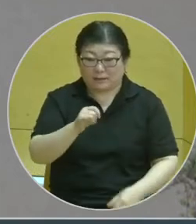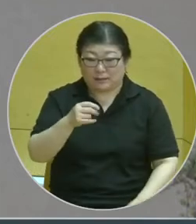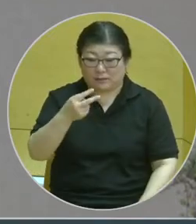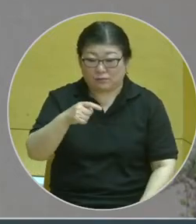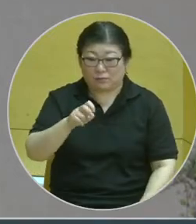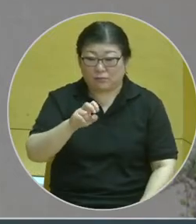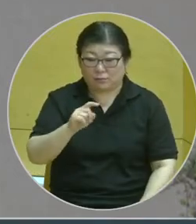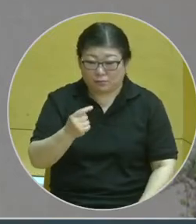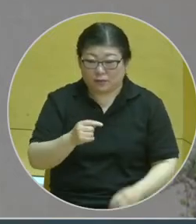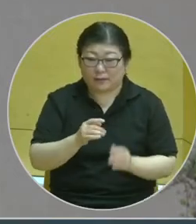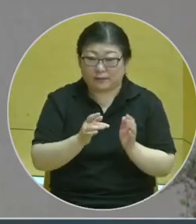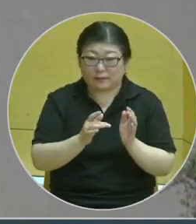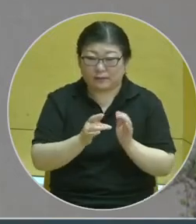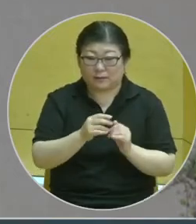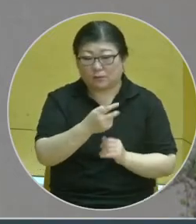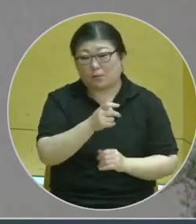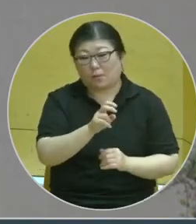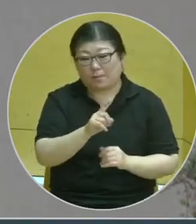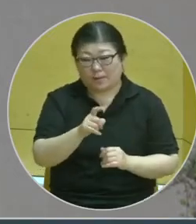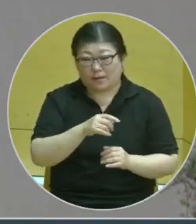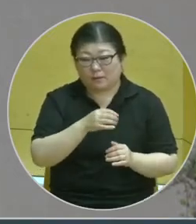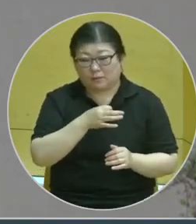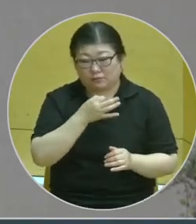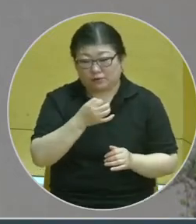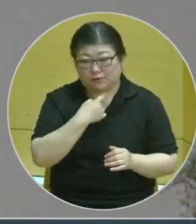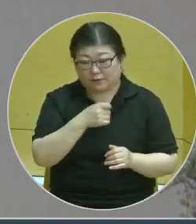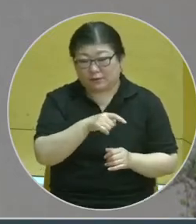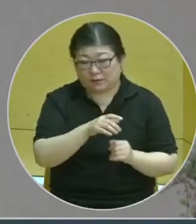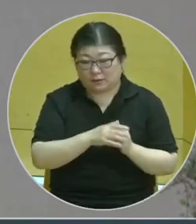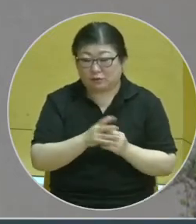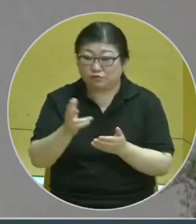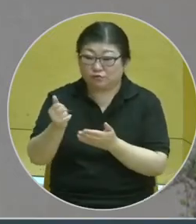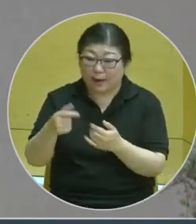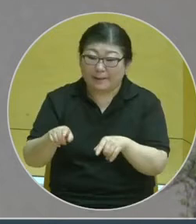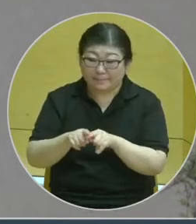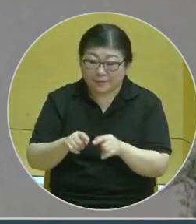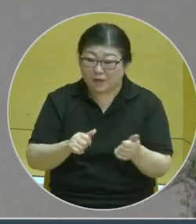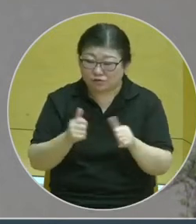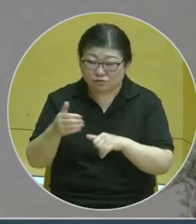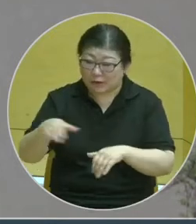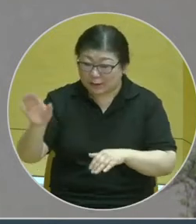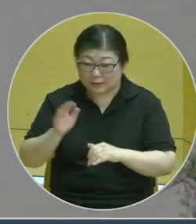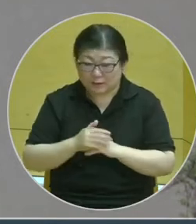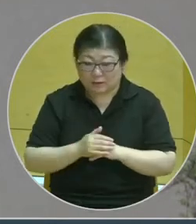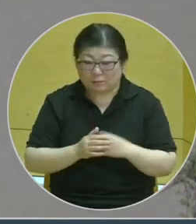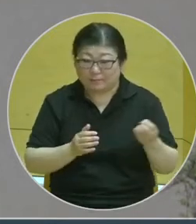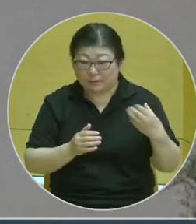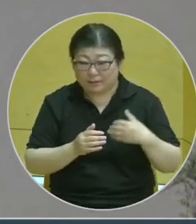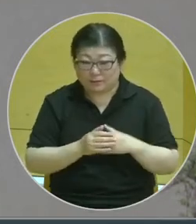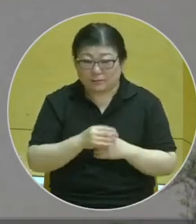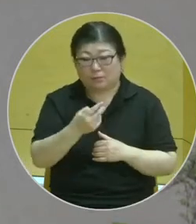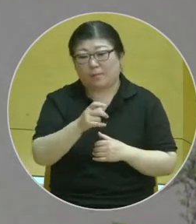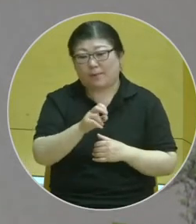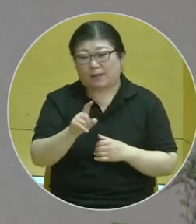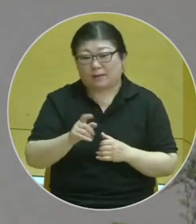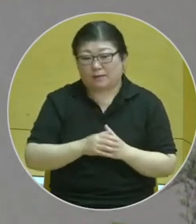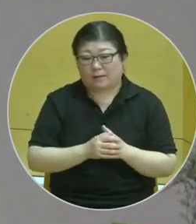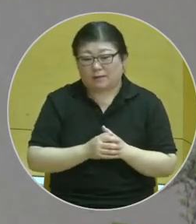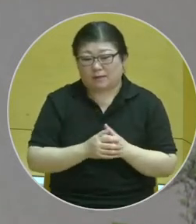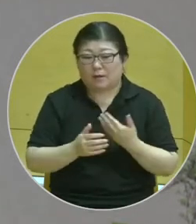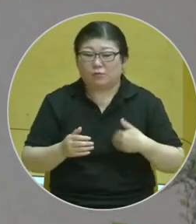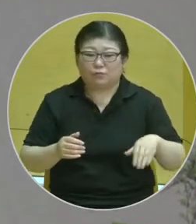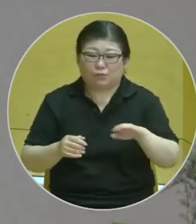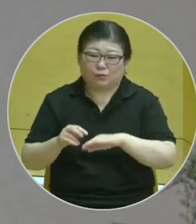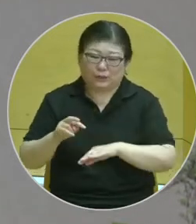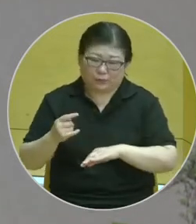하는 도마가 다른 제자들에게 말하되 우리도 주와 함께 죽으러 가자 하니라 이게 쉬운 말 절대 아닙니다 우리도 주와 함께